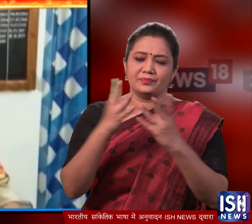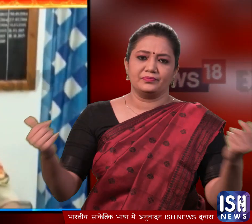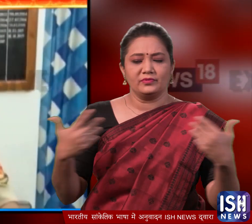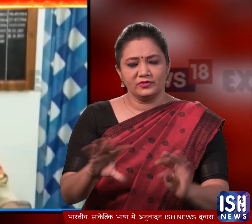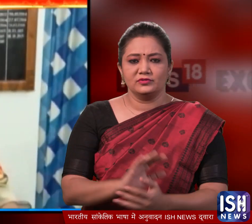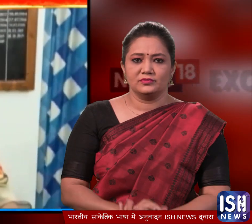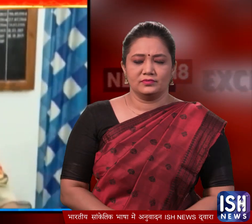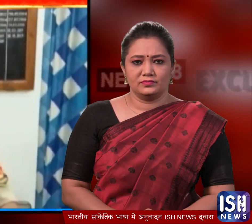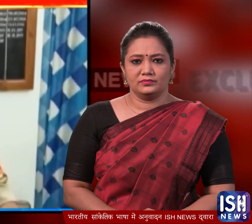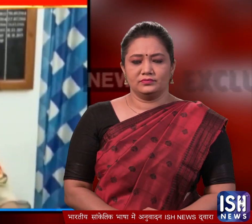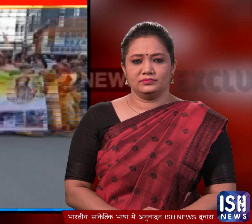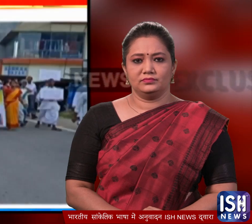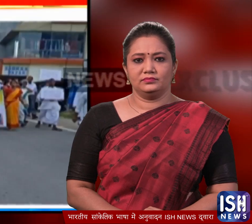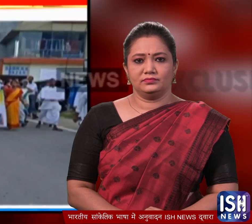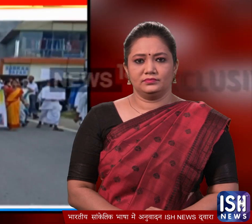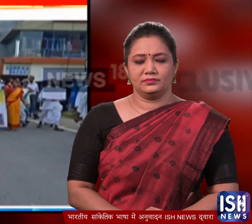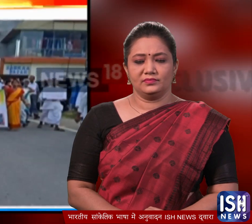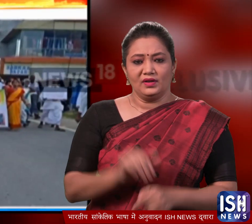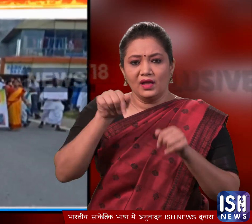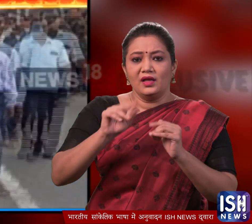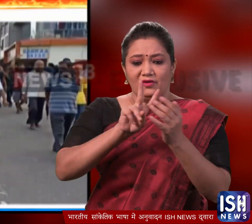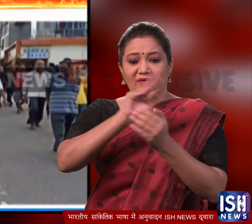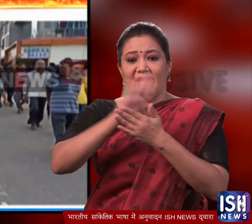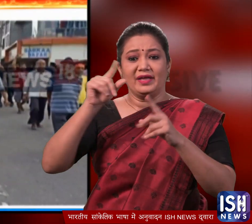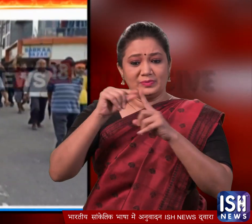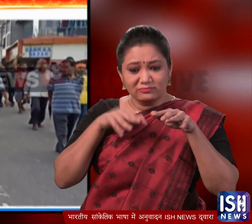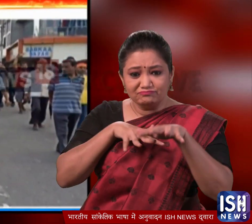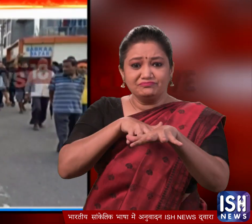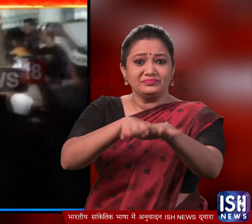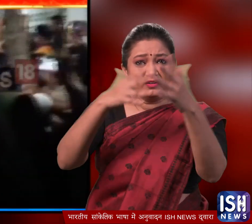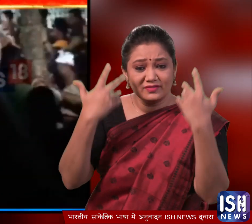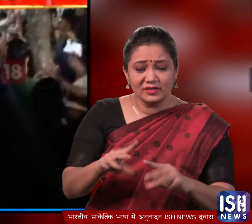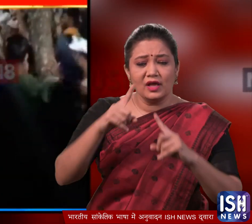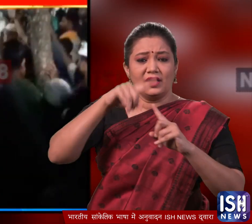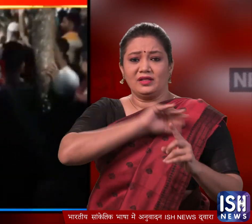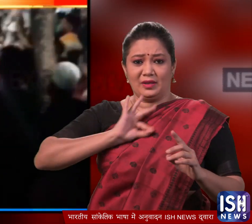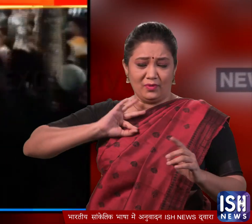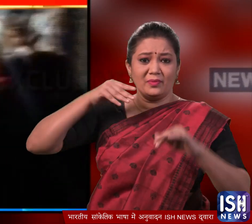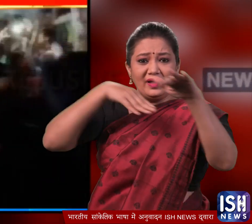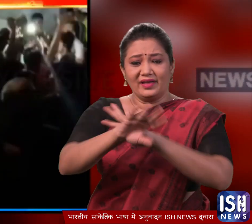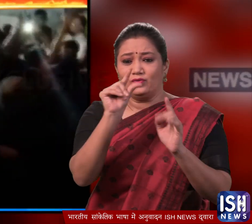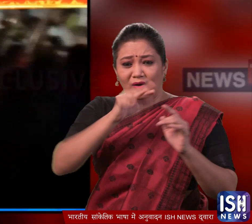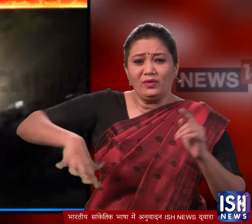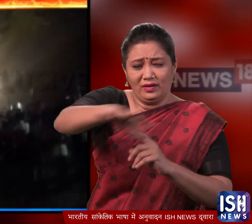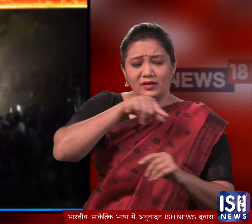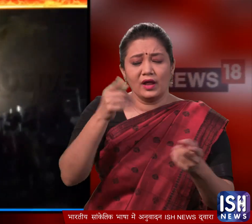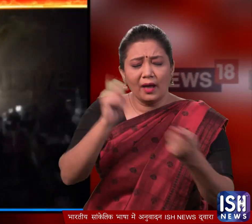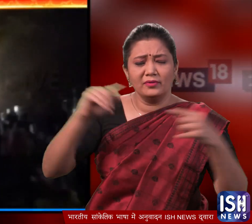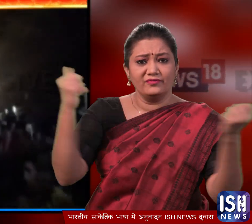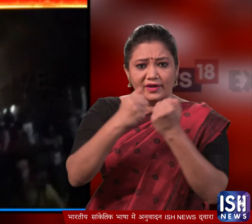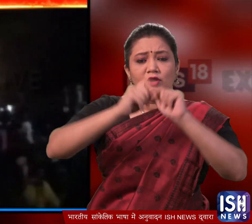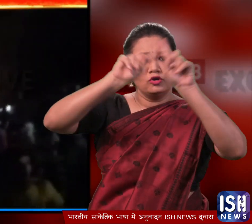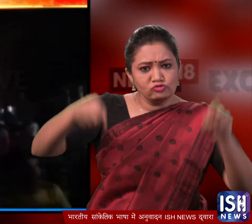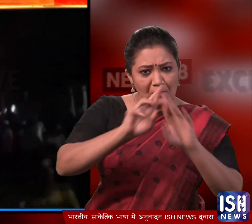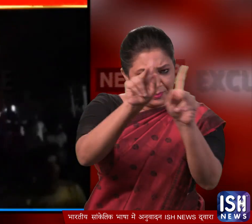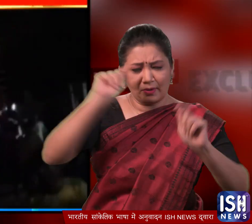Panisagar PS in this regard. कहा जा रहा है कि वीएचपी की रैली के बाद त्रिपुरा के उनाकोटी में जो हिंसा हुई उसमें कुछ